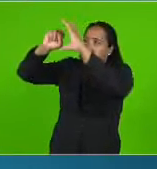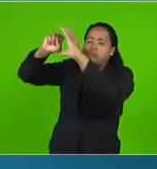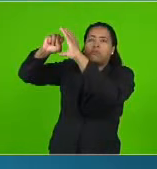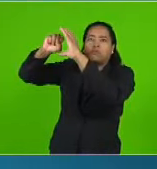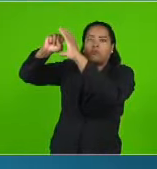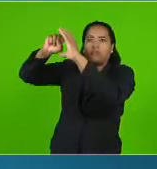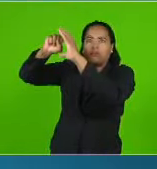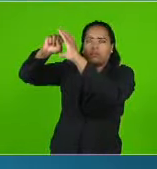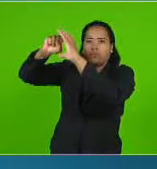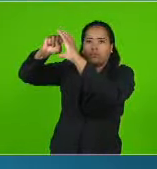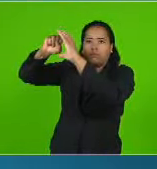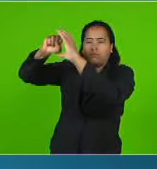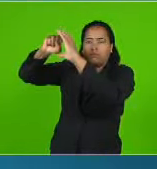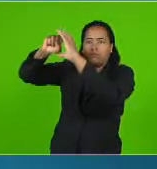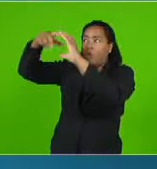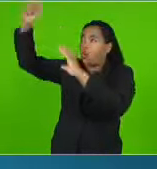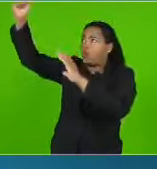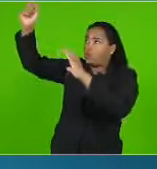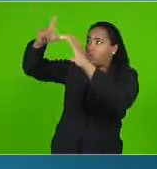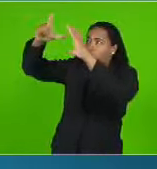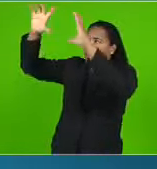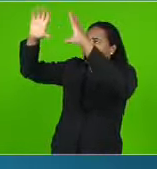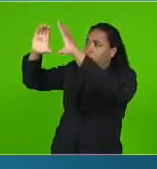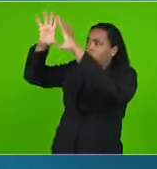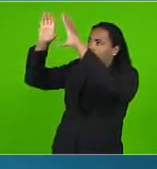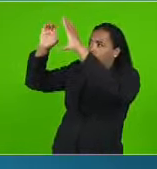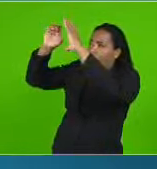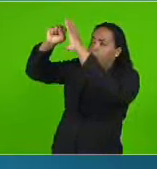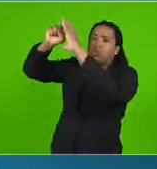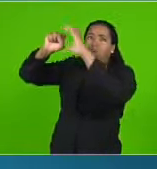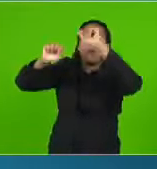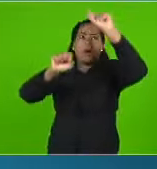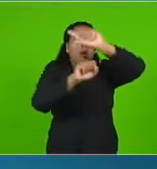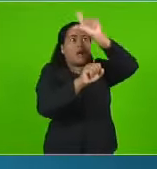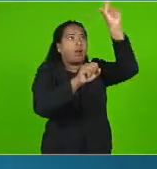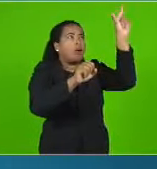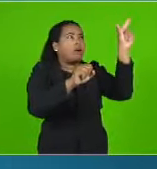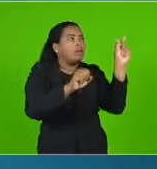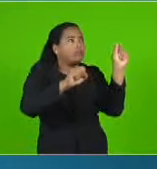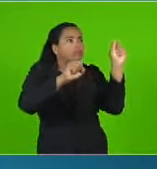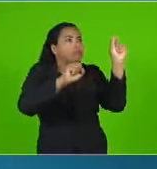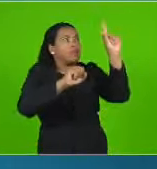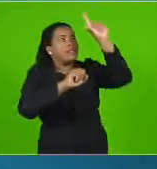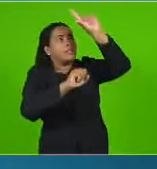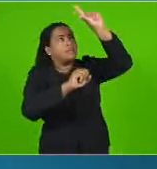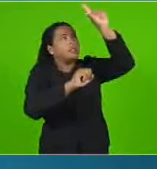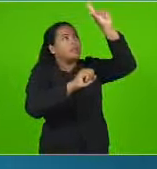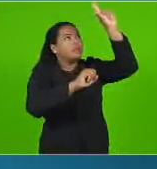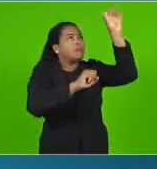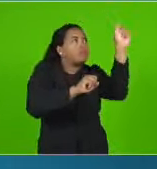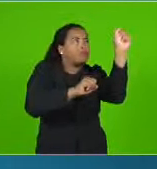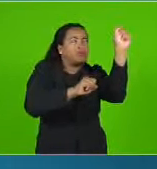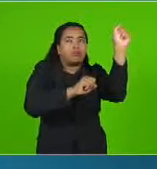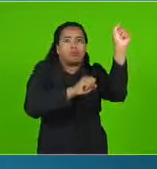одна треть живых существ в море, Кусто уже сказал, что там 40% умерло. А здесь он говорит, третья часть звезд. Так что